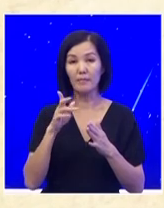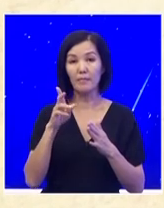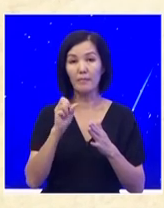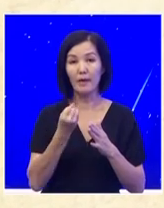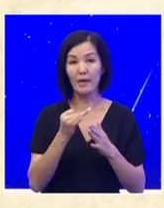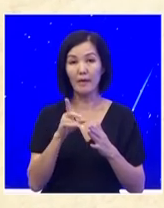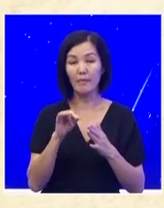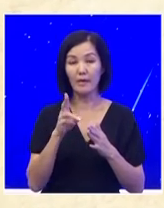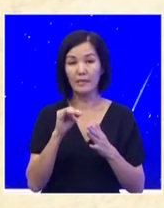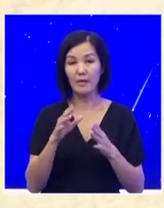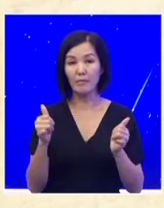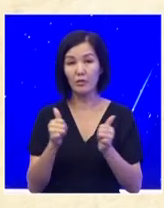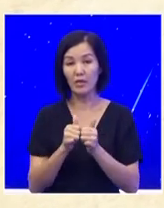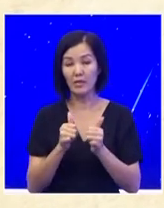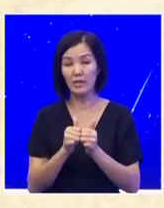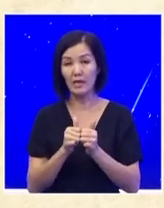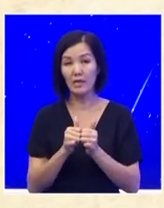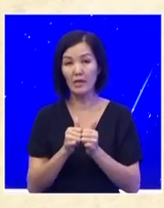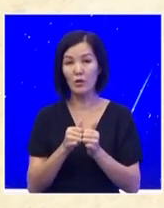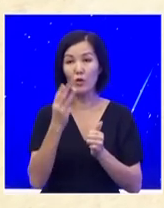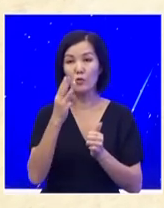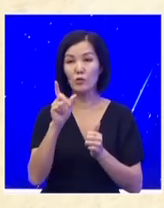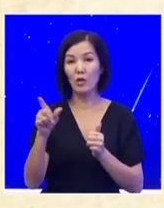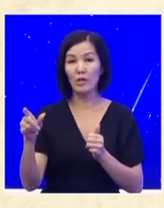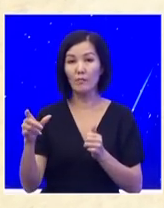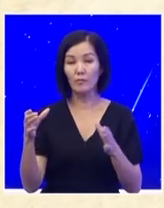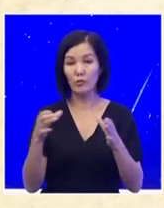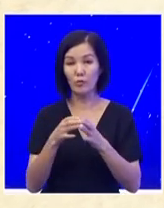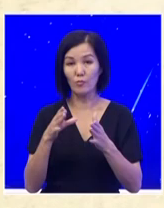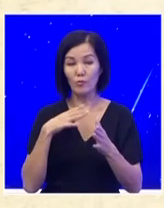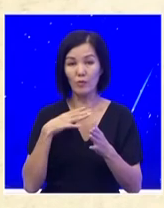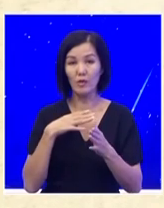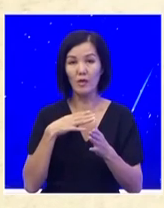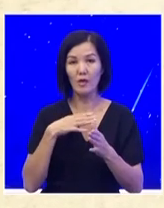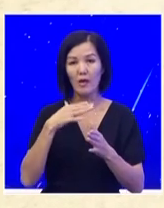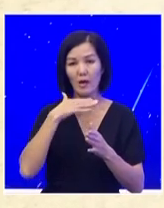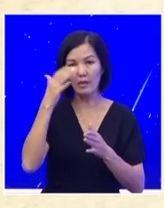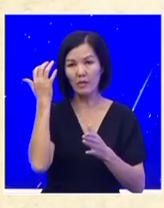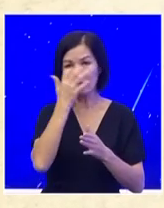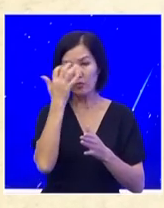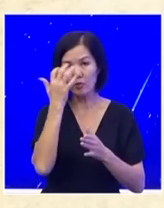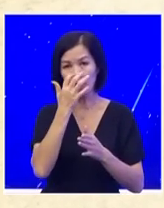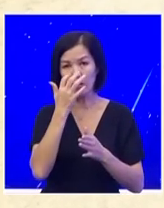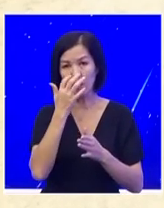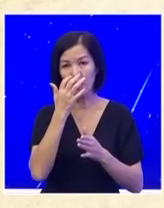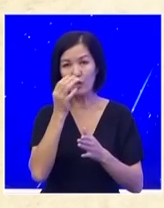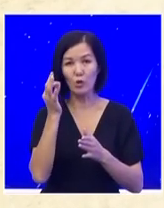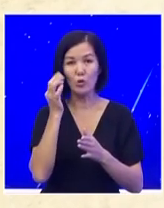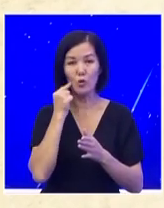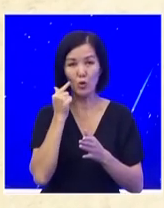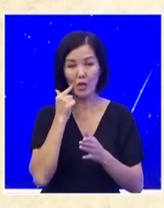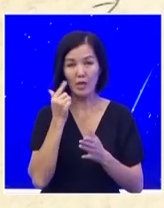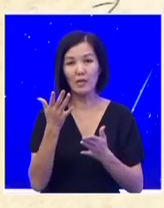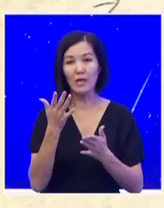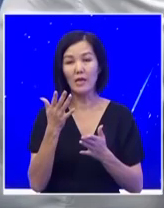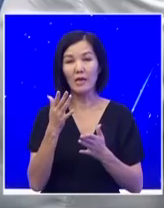мен Майбасардың атшабары Қамысбай тұр екен. Әкесін байқамай қалғанына ыңғайсызданған Абай солай